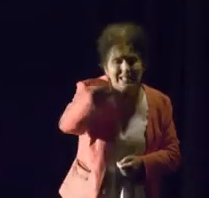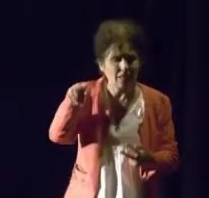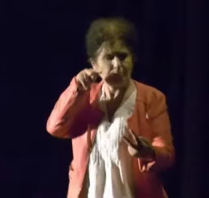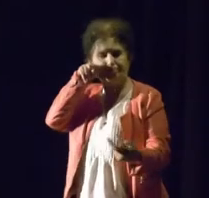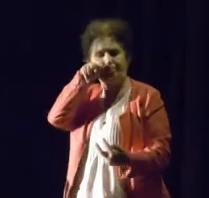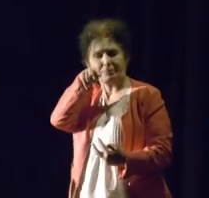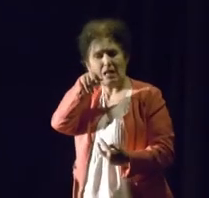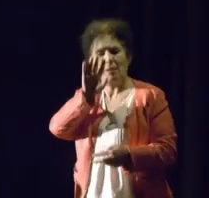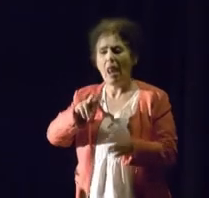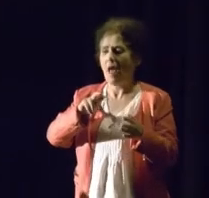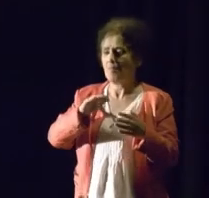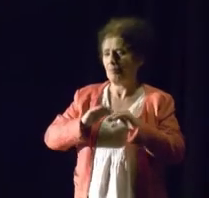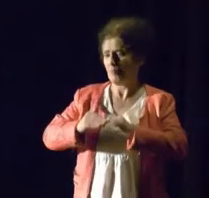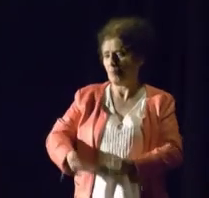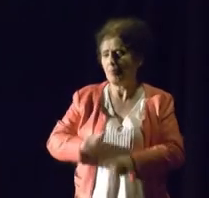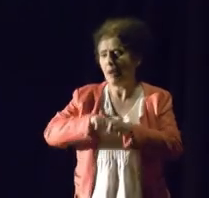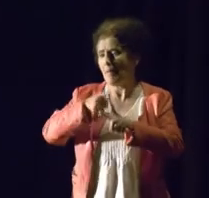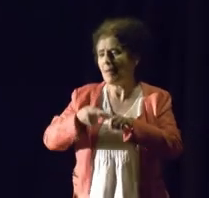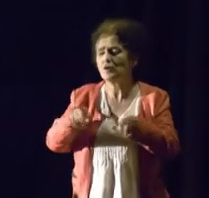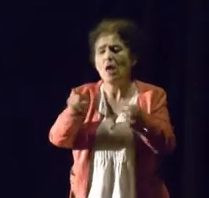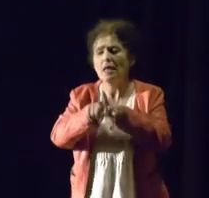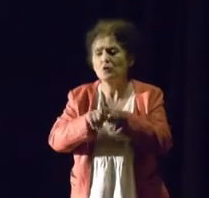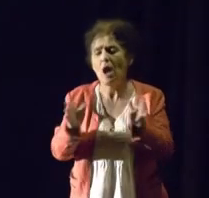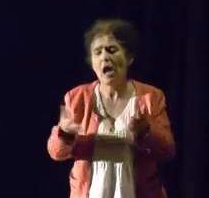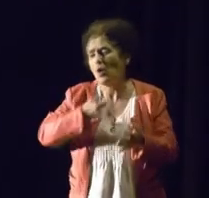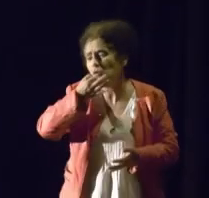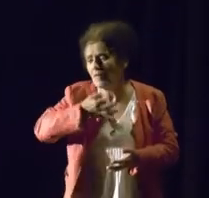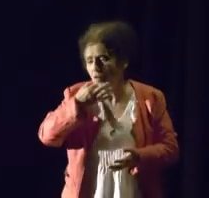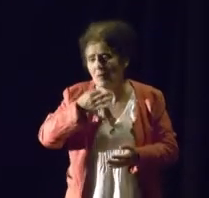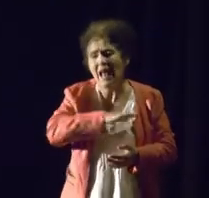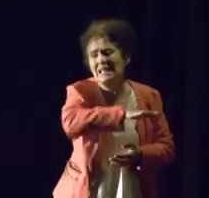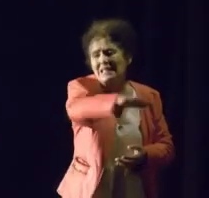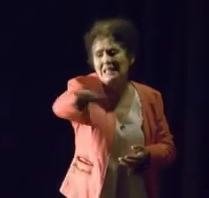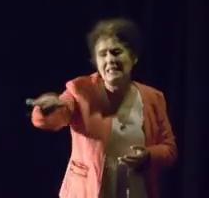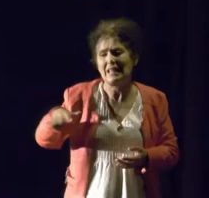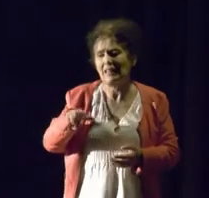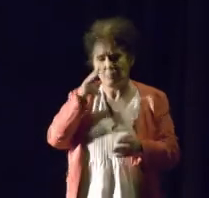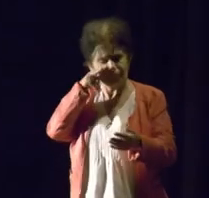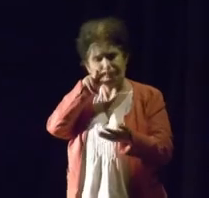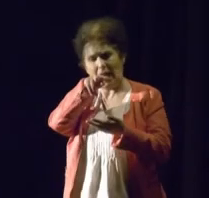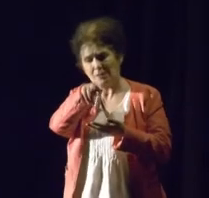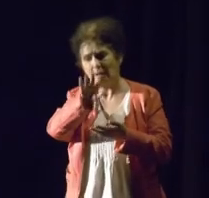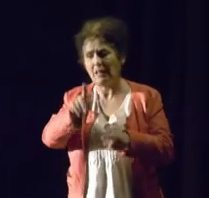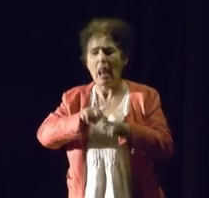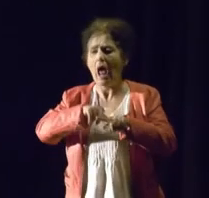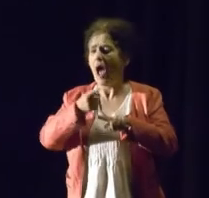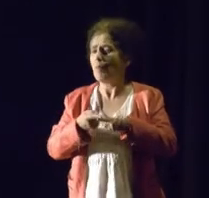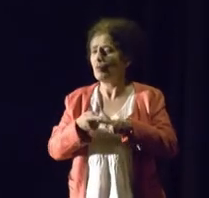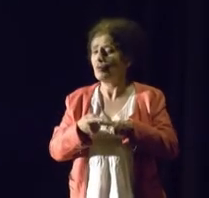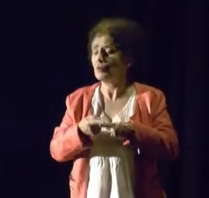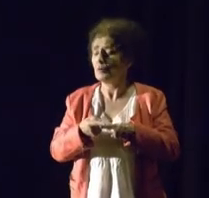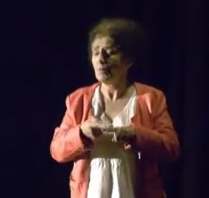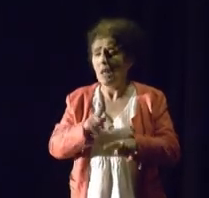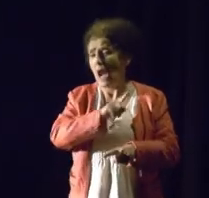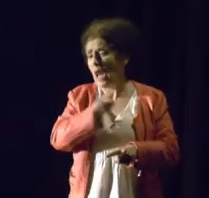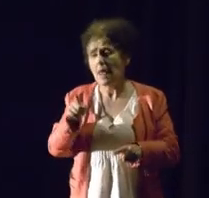аспекти на бременоста, исто како што е информирана за сите аспекти на абортусот. Значи,